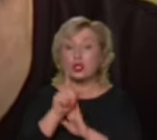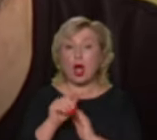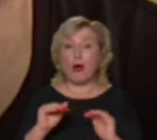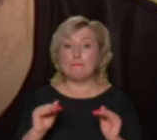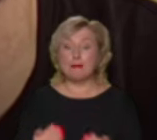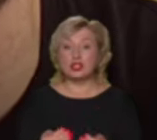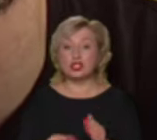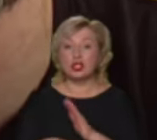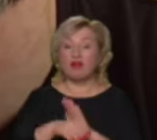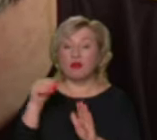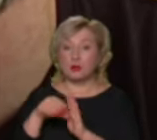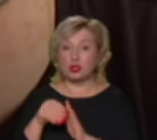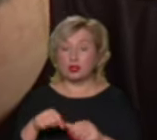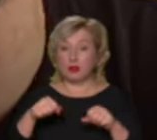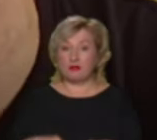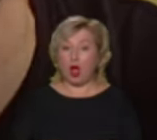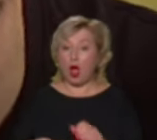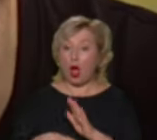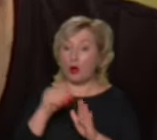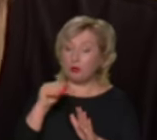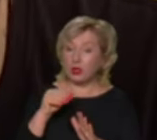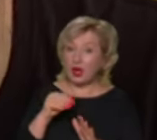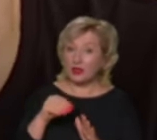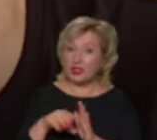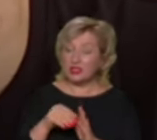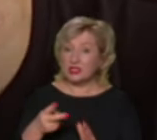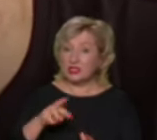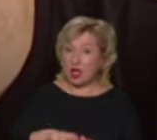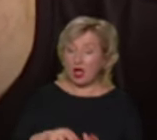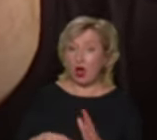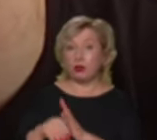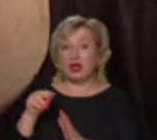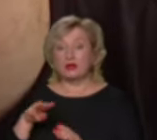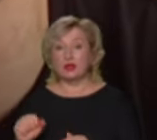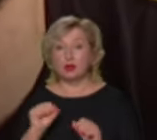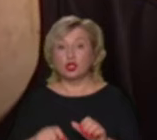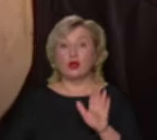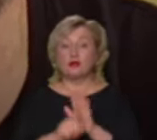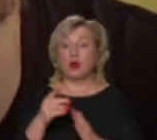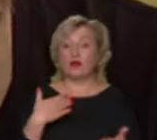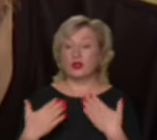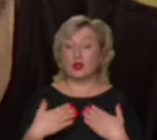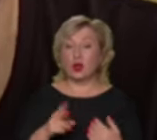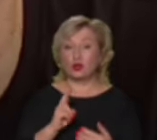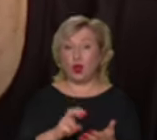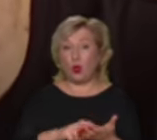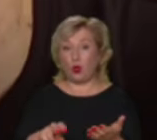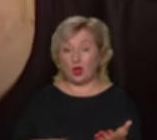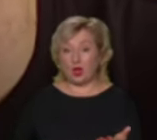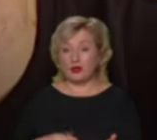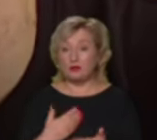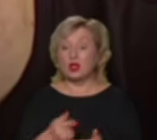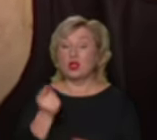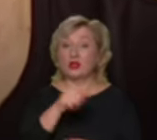виборчих прав, обиратися і бути, і обирати. Це як мінімум можна розпочати, це по відношенню до ухилянтів, так? тобто до тих,